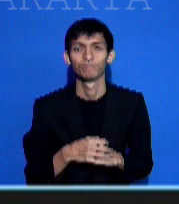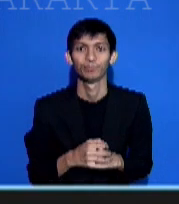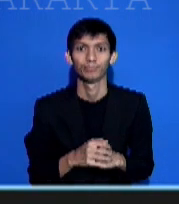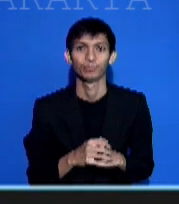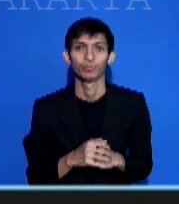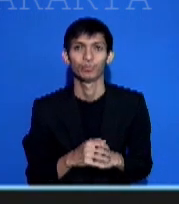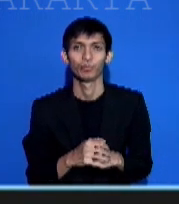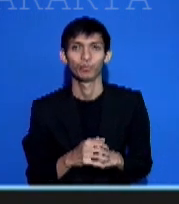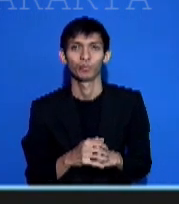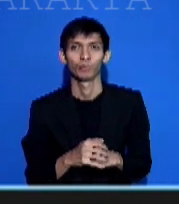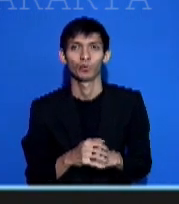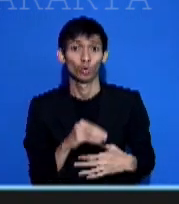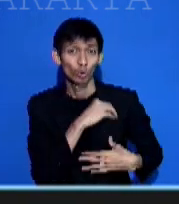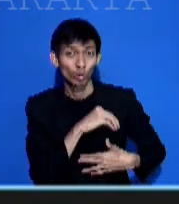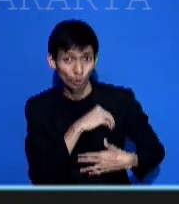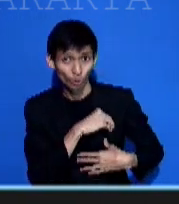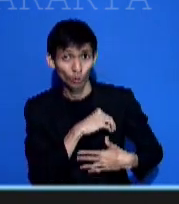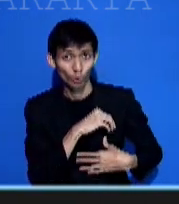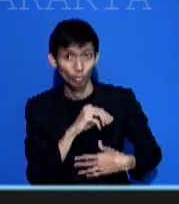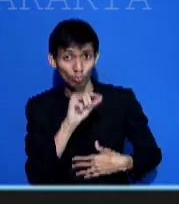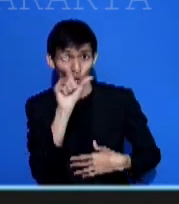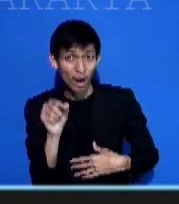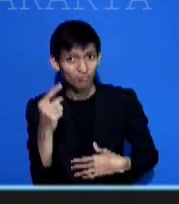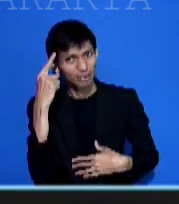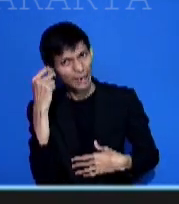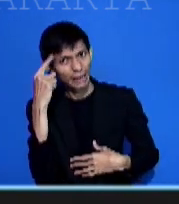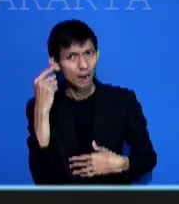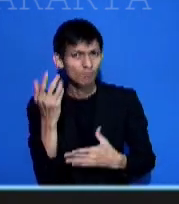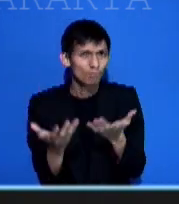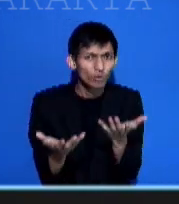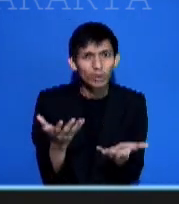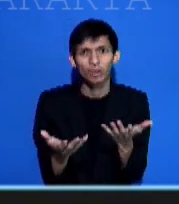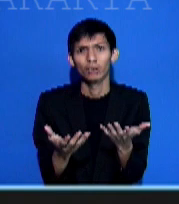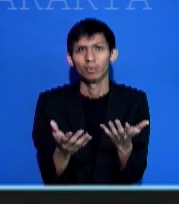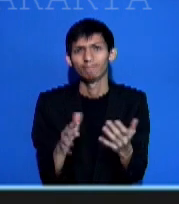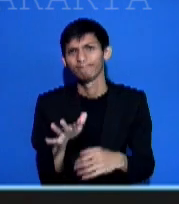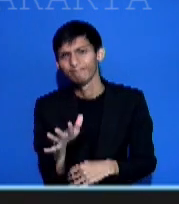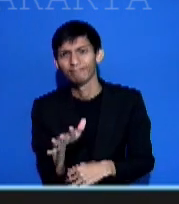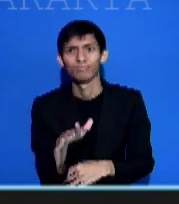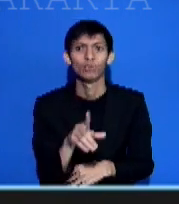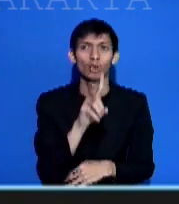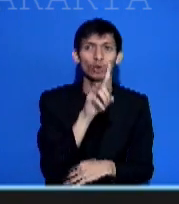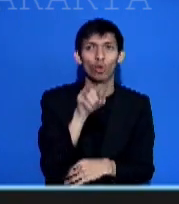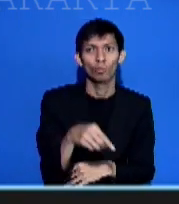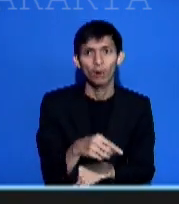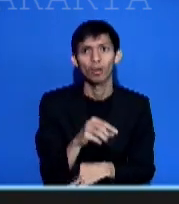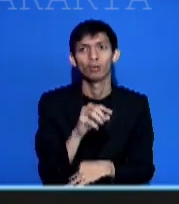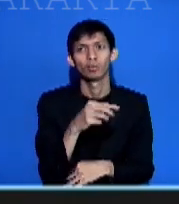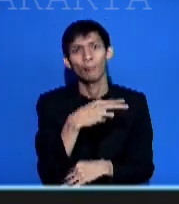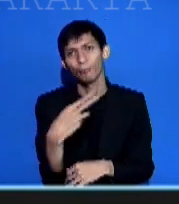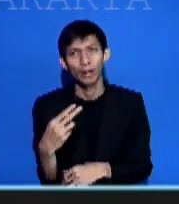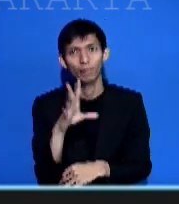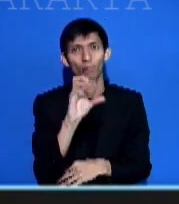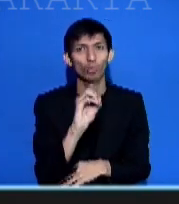Kalau untuk keuntungannya per bulan, memang dirata-ratakan keuntungannya satu bulan itu antara 50